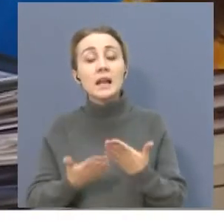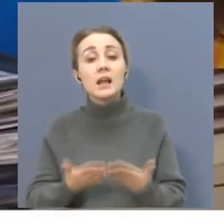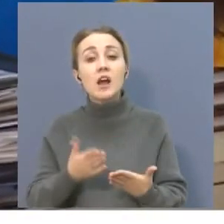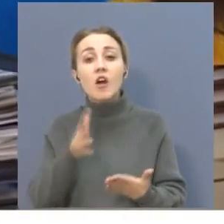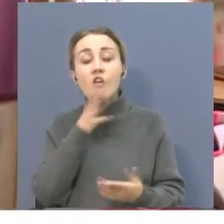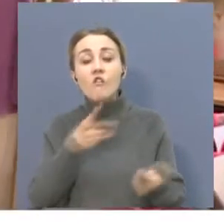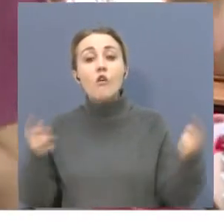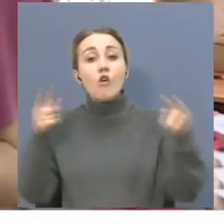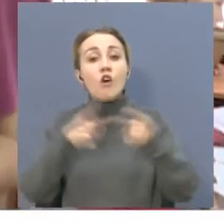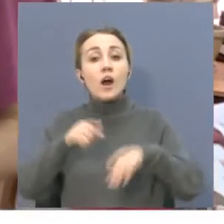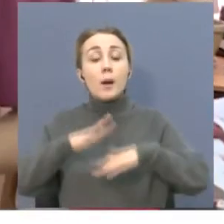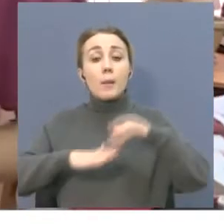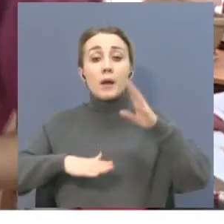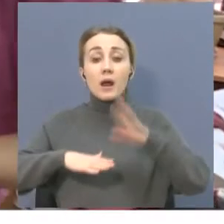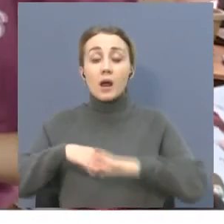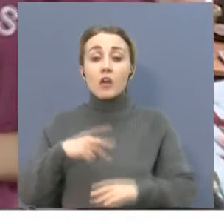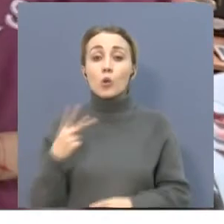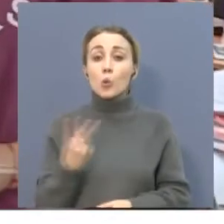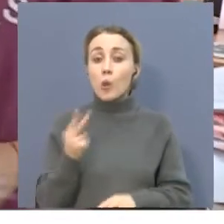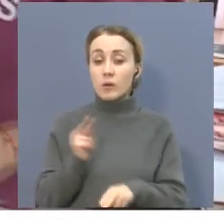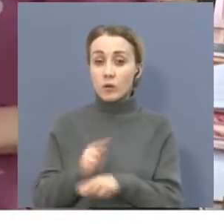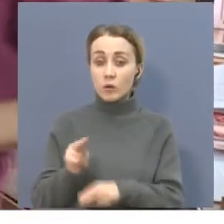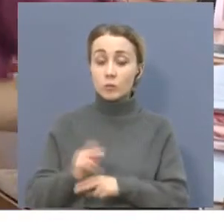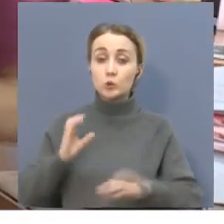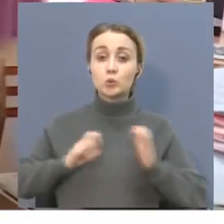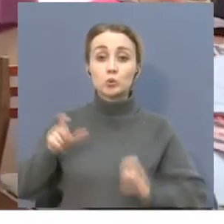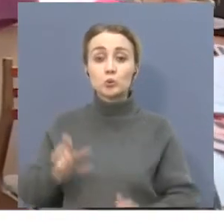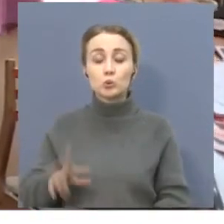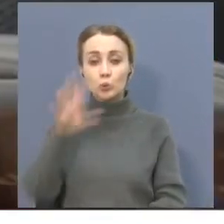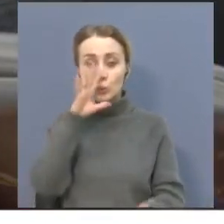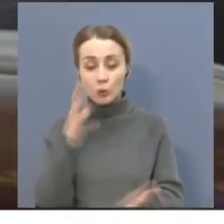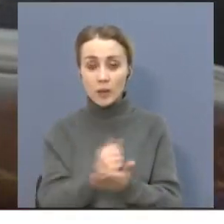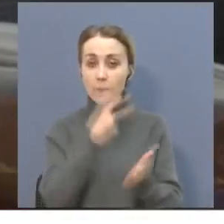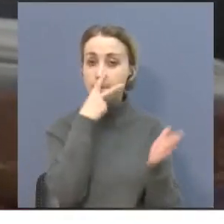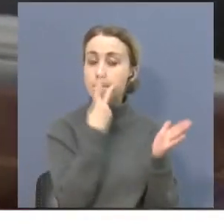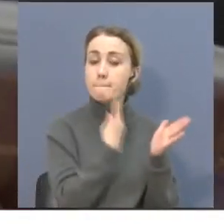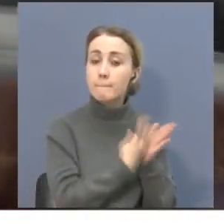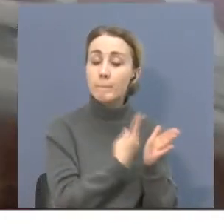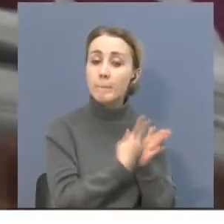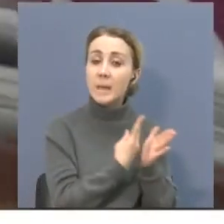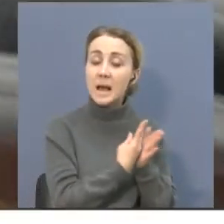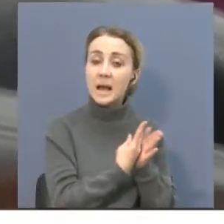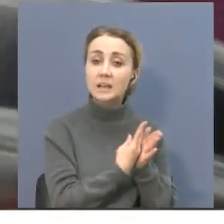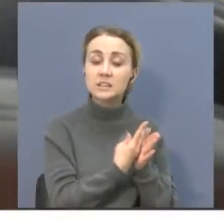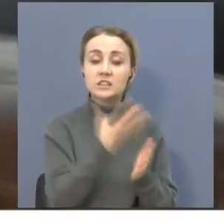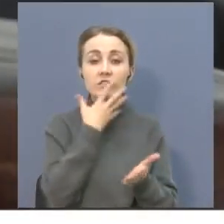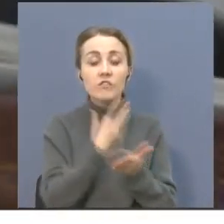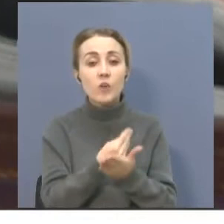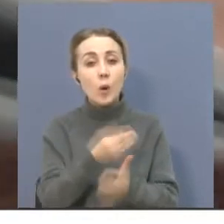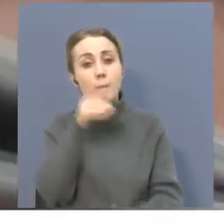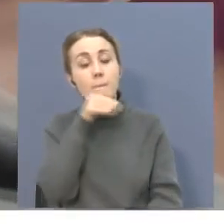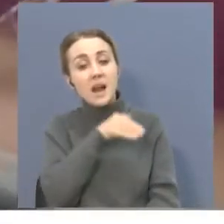мекемеде өндірістік тәжірибе кезінде студент өзін жақсы жағынан көрсете алса, сол жерге ресми түрде жұмысқа орналасуға да мүмкіндігі